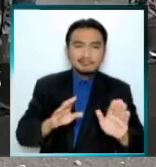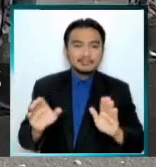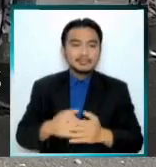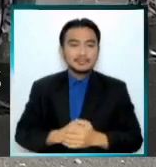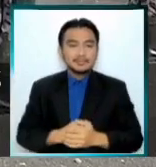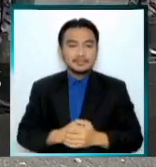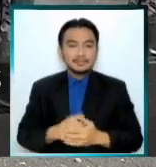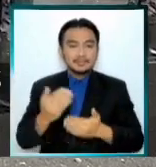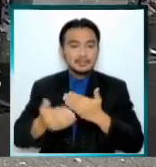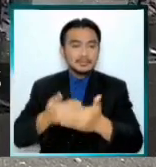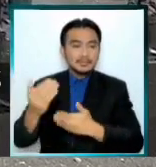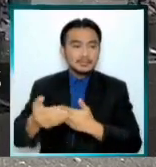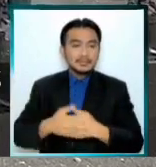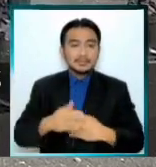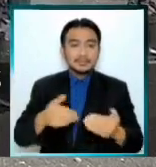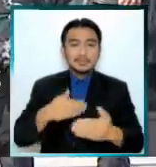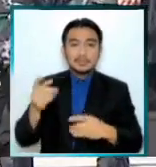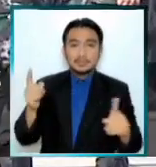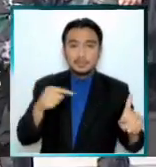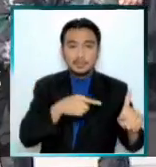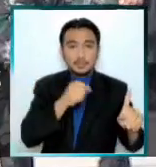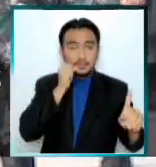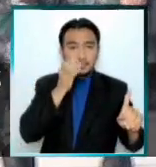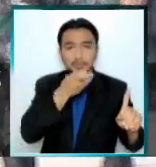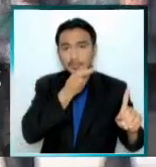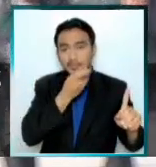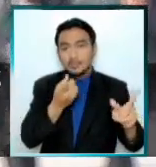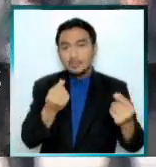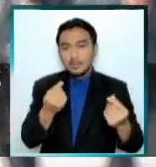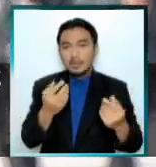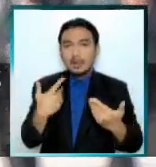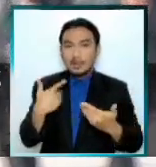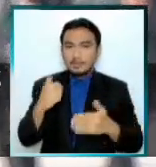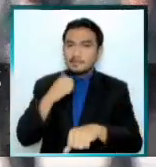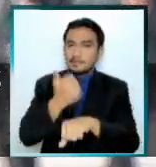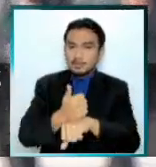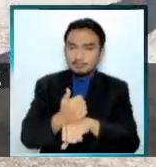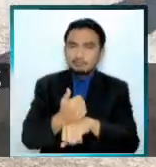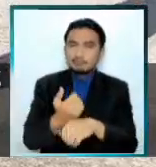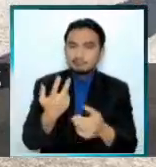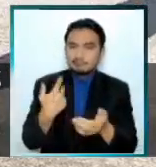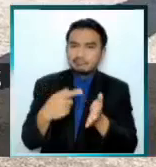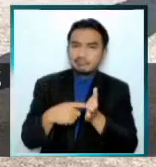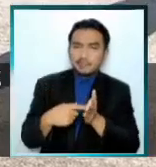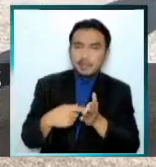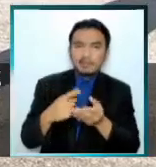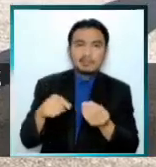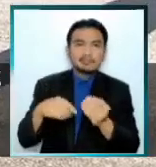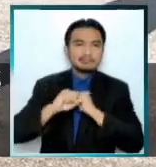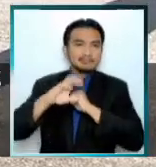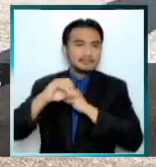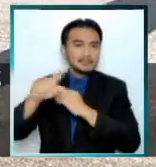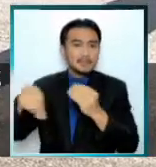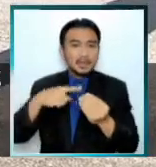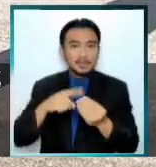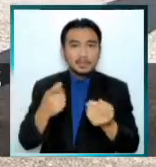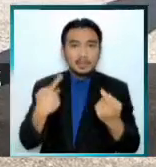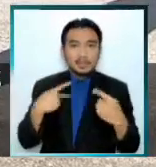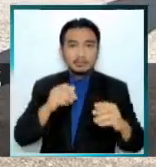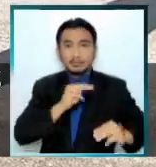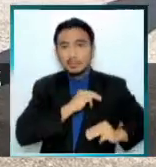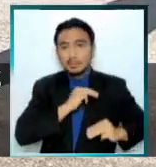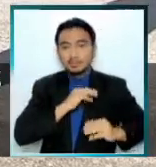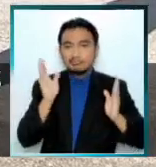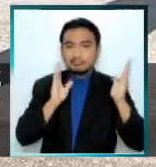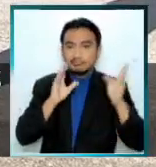niya ang mandatory military service sa lahat ng 18 years old kagaya ng ginagawa sa South Korea at Israel para maging